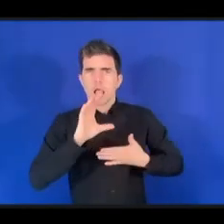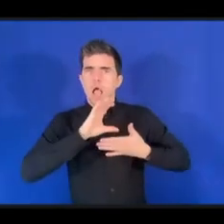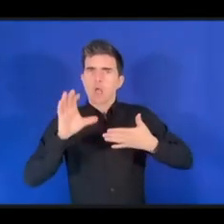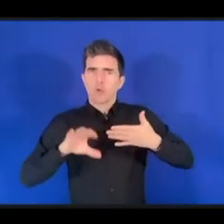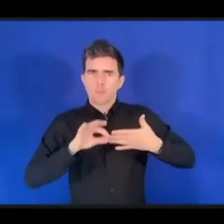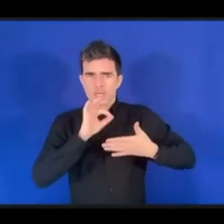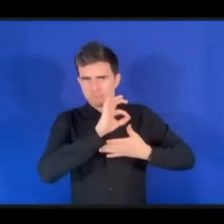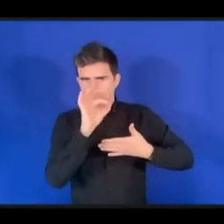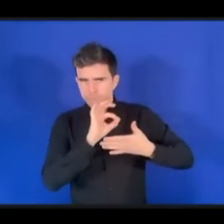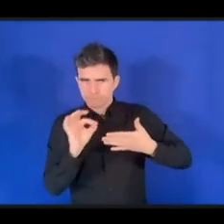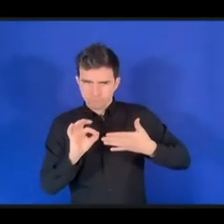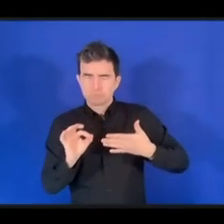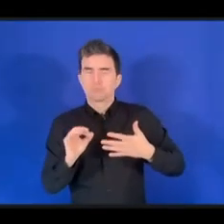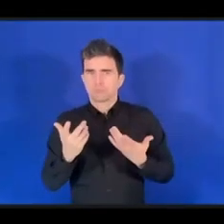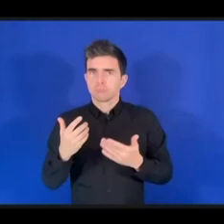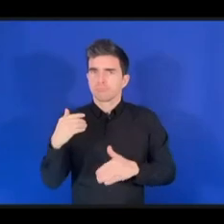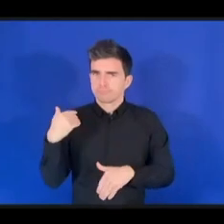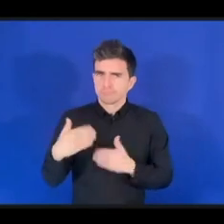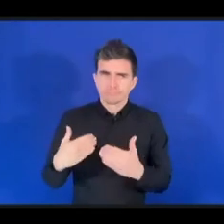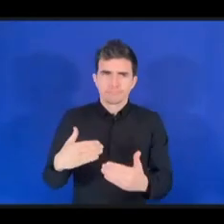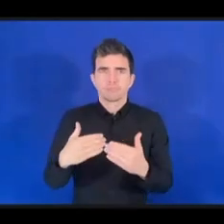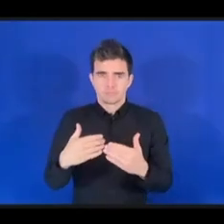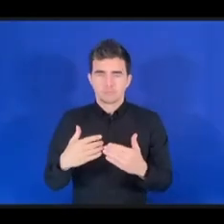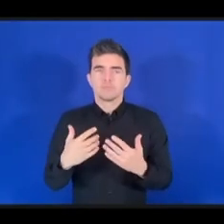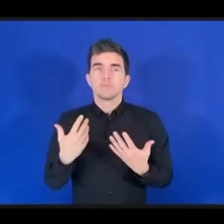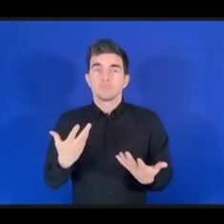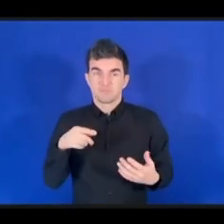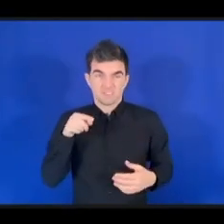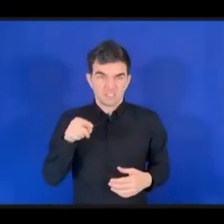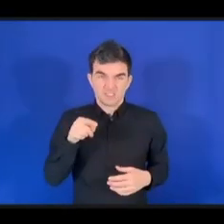2024年呢，将迎来成立20周年。